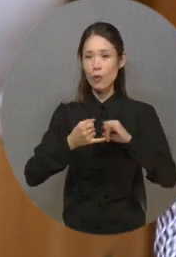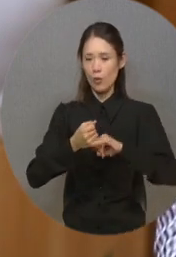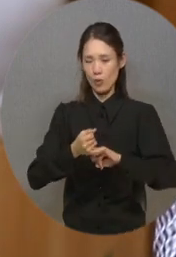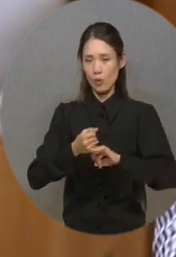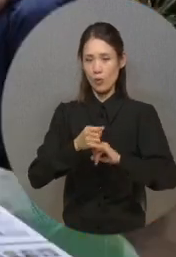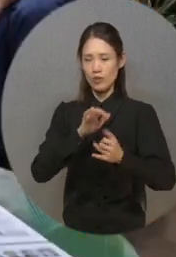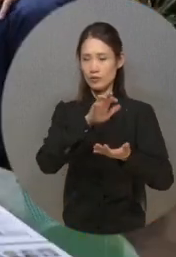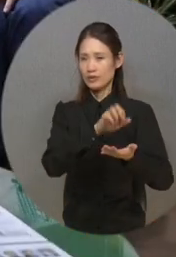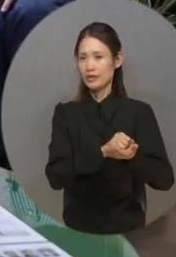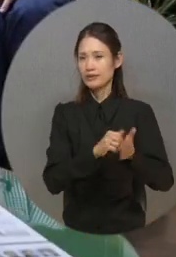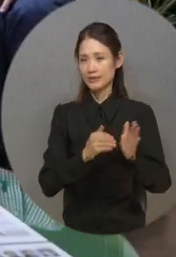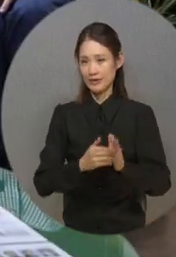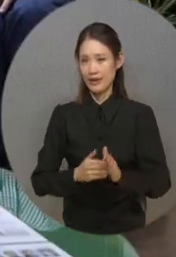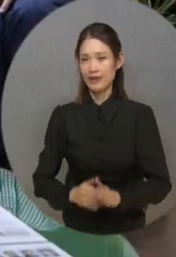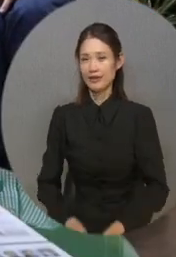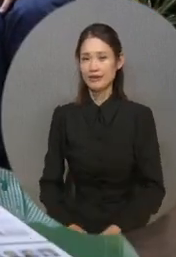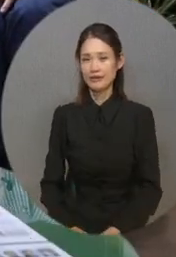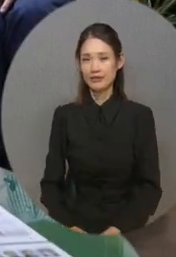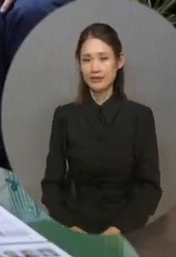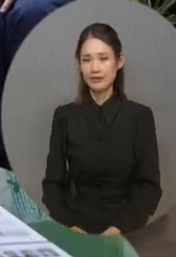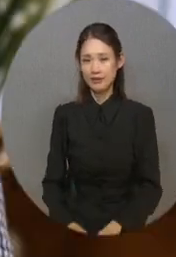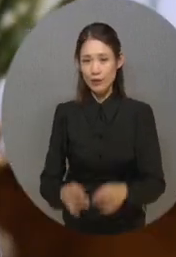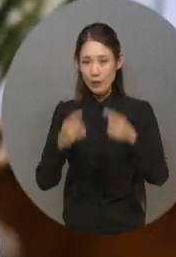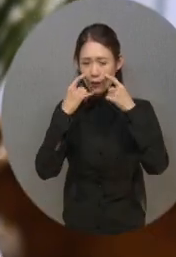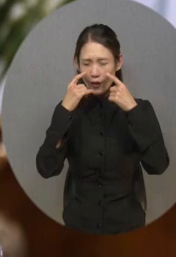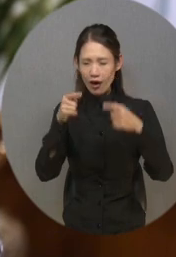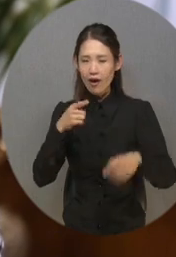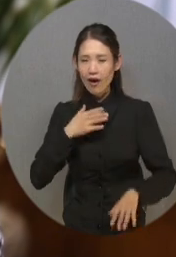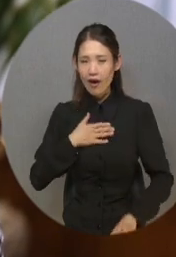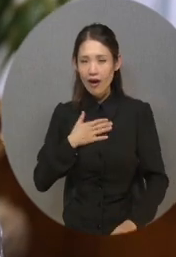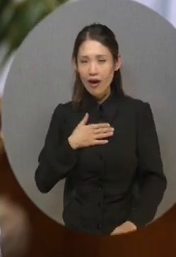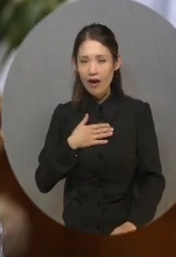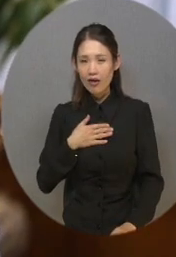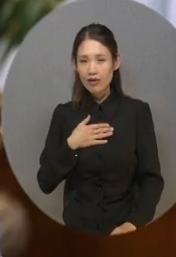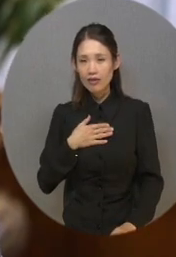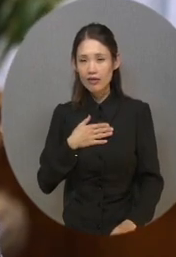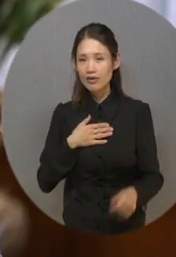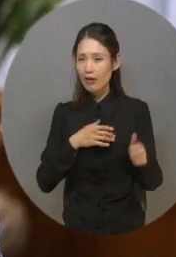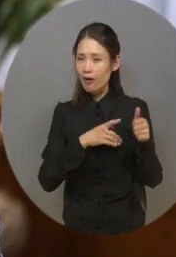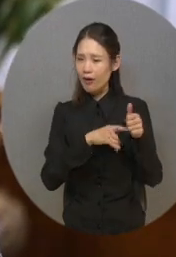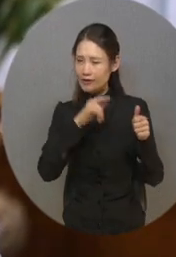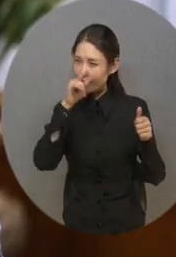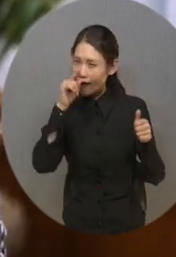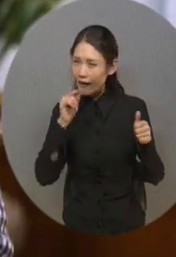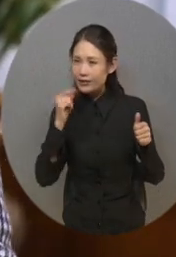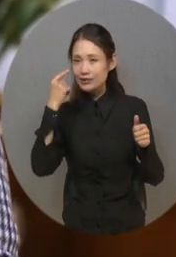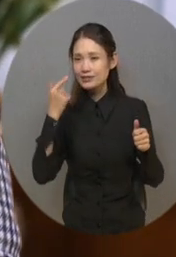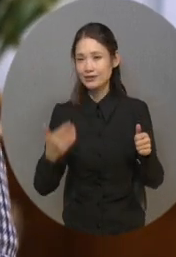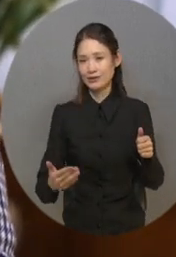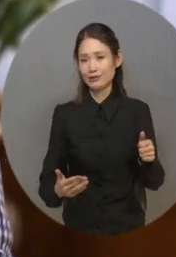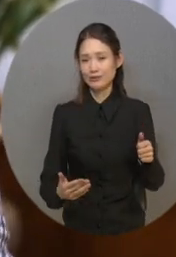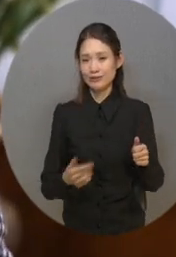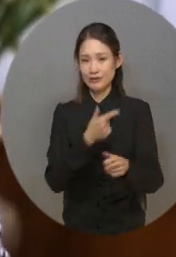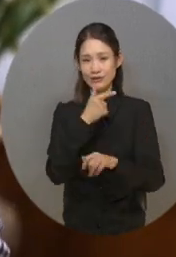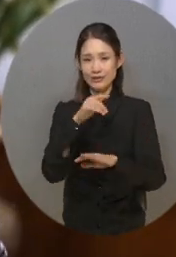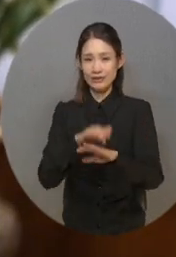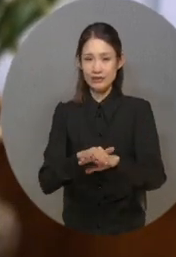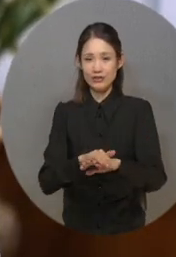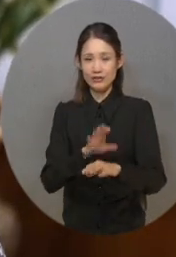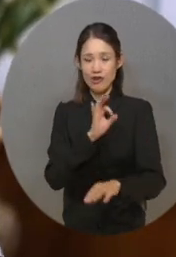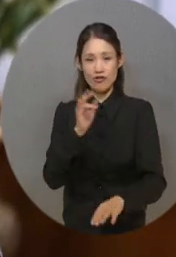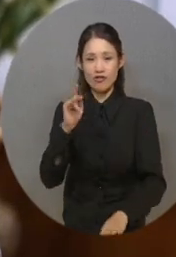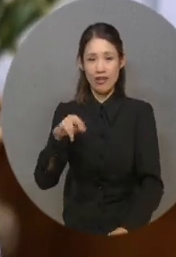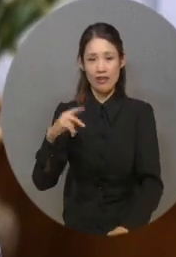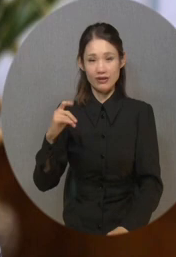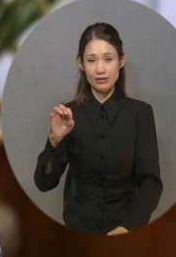유치를 해내야 되는. 확실하게 하는 게, 용어 예리한 질문을 했어요. 대전 엑스포, 여수 엑스포